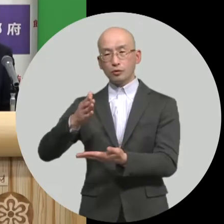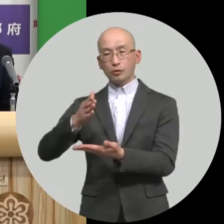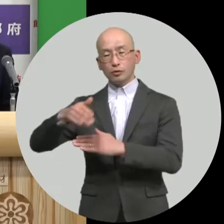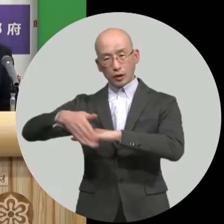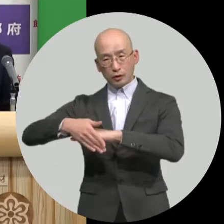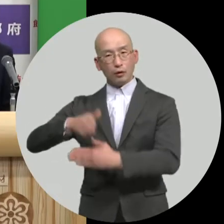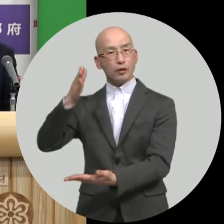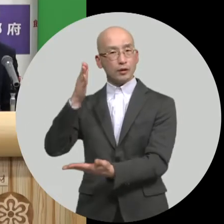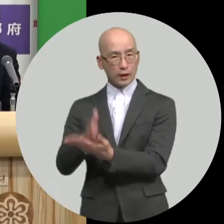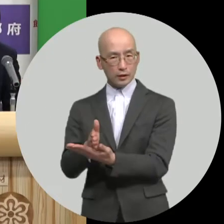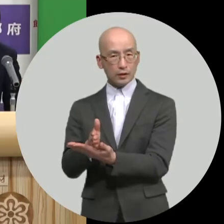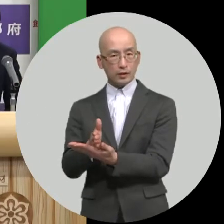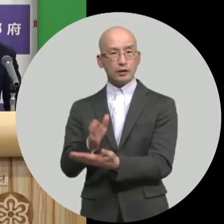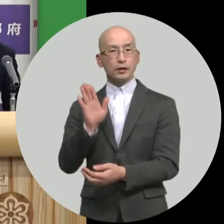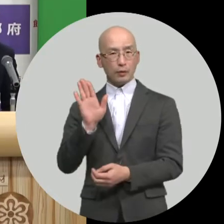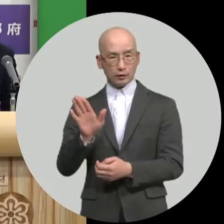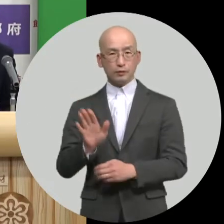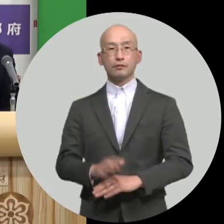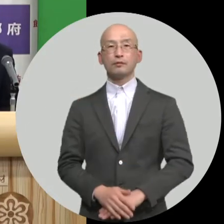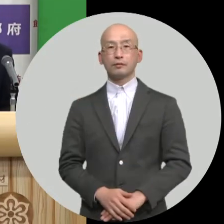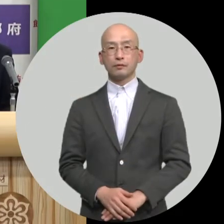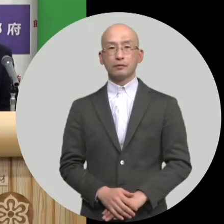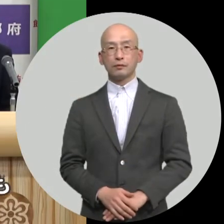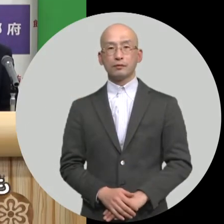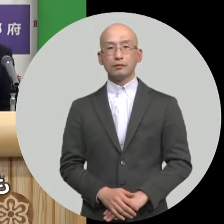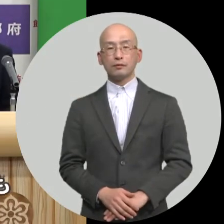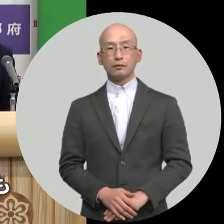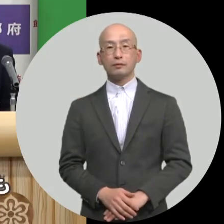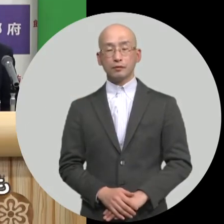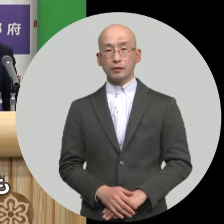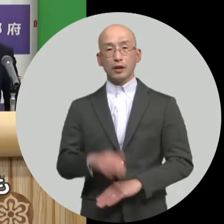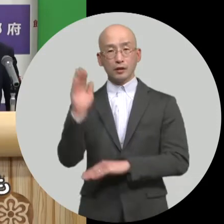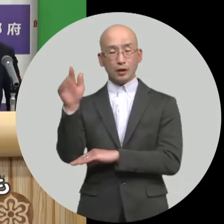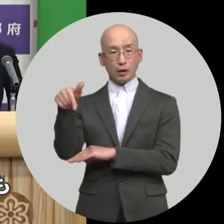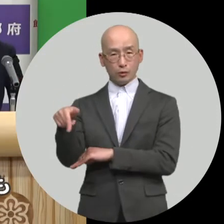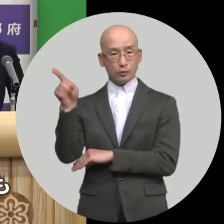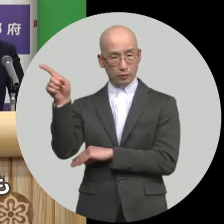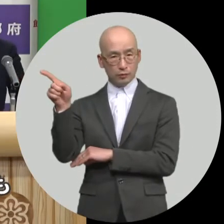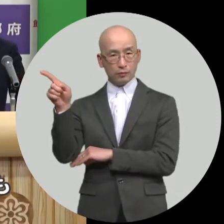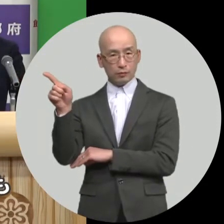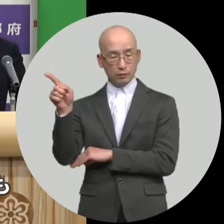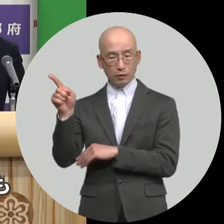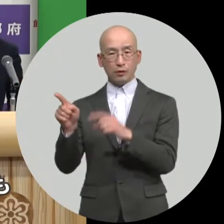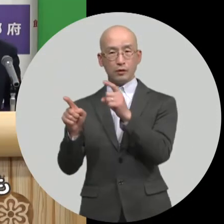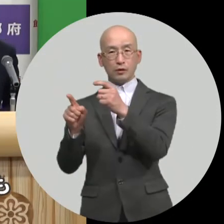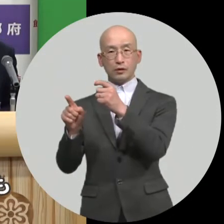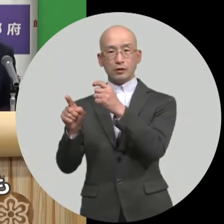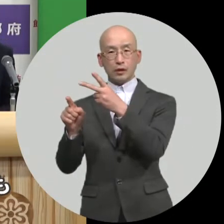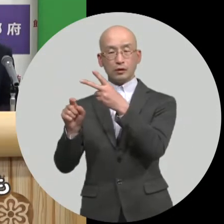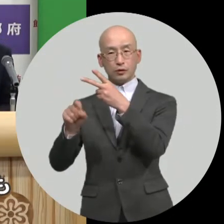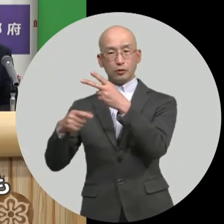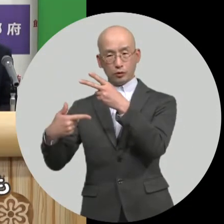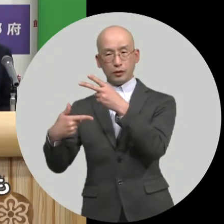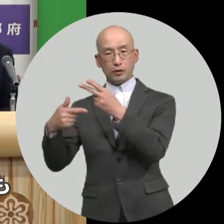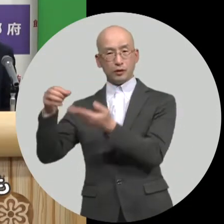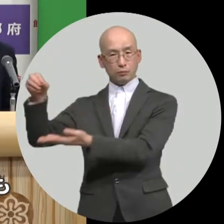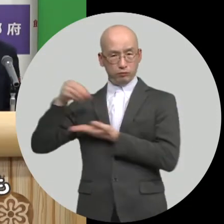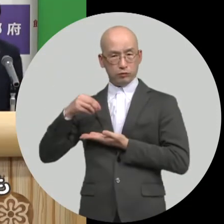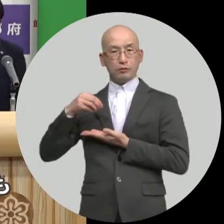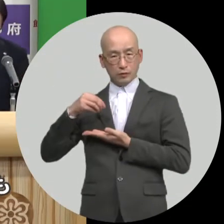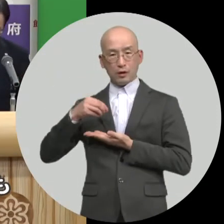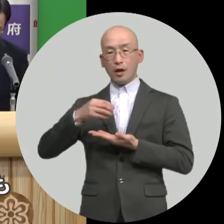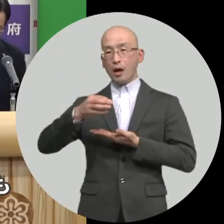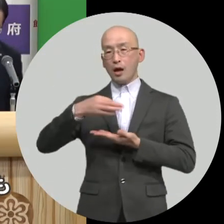すると言っております。それで、政府の方から昨日ですね、販売済みの食事券につい